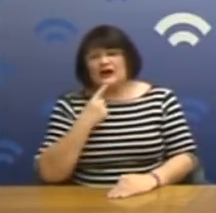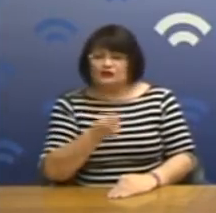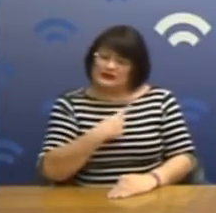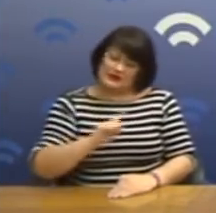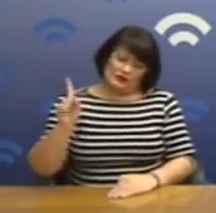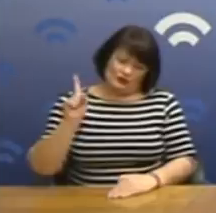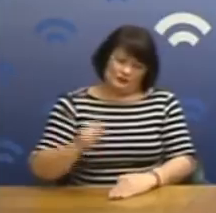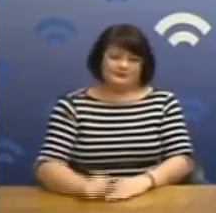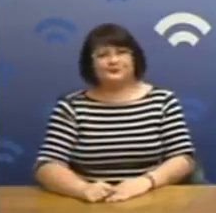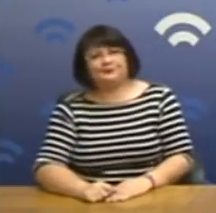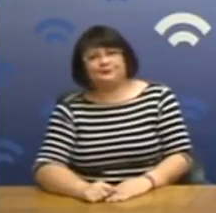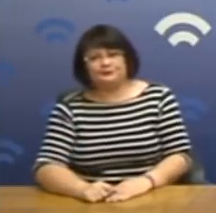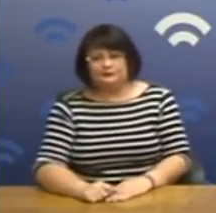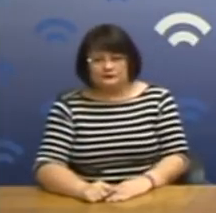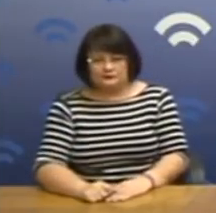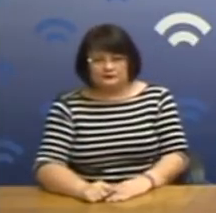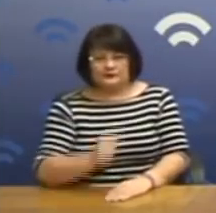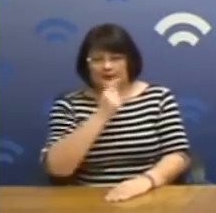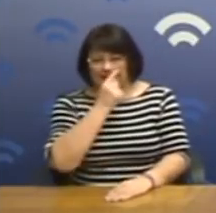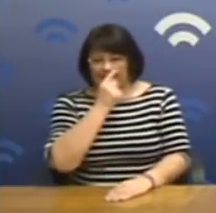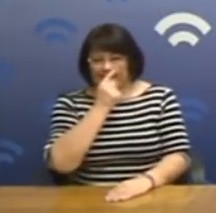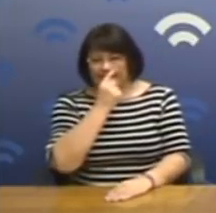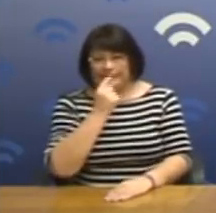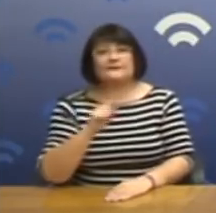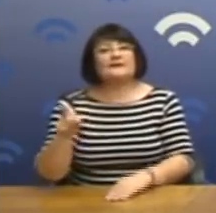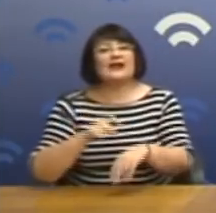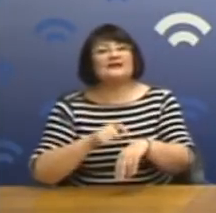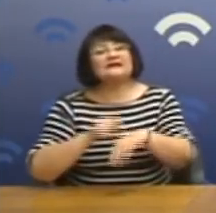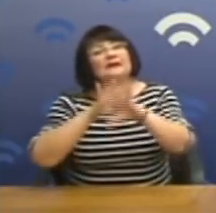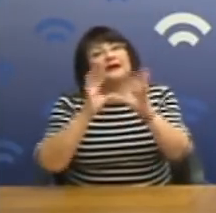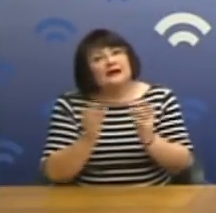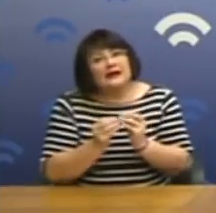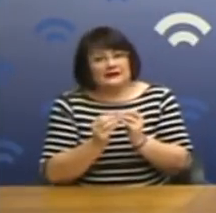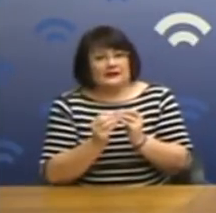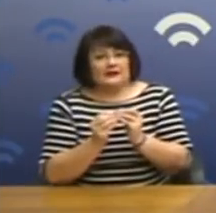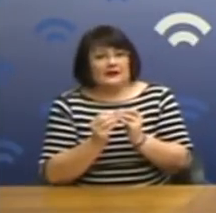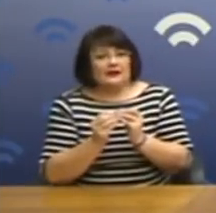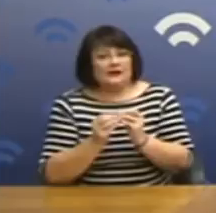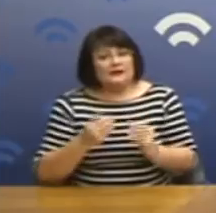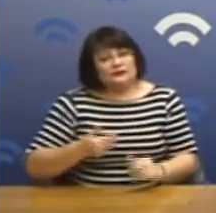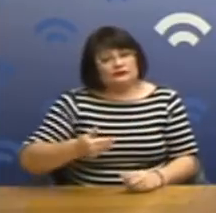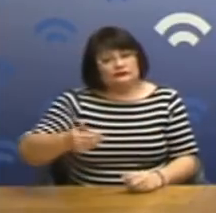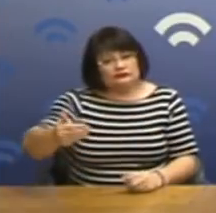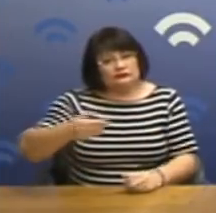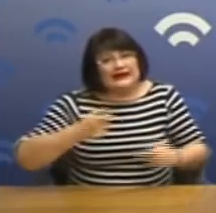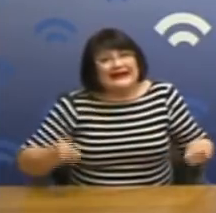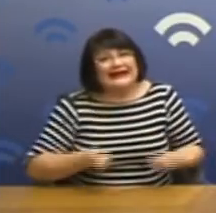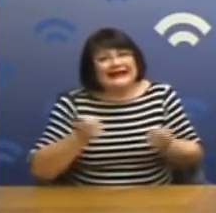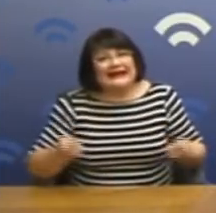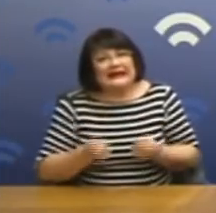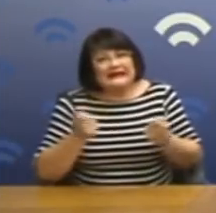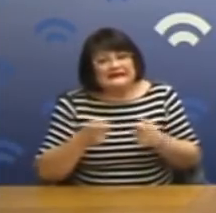κριτήρια. Ήδη υφίσταται γενικευμένη και παρατεταμένη χρήση του μέτρου